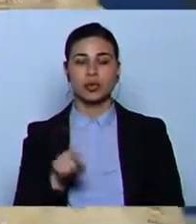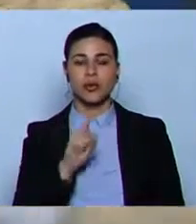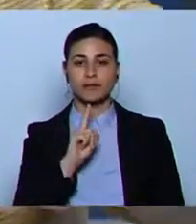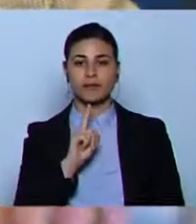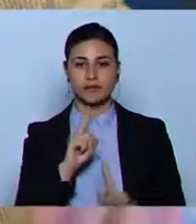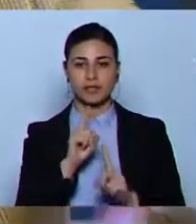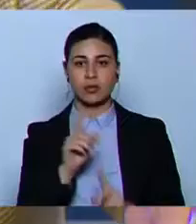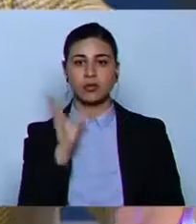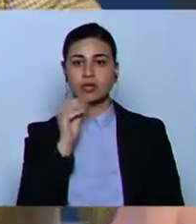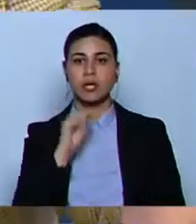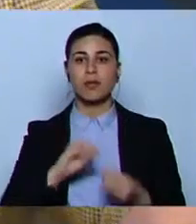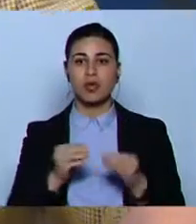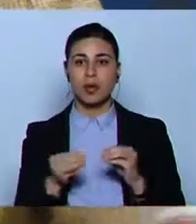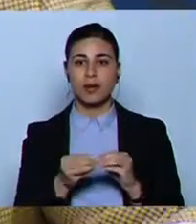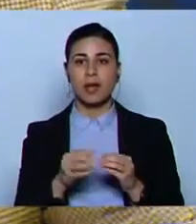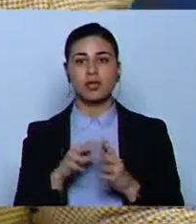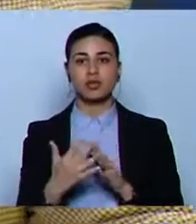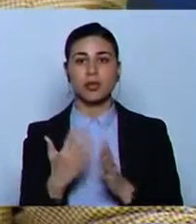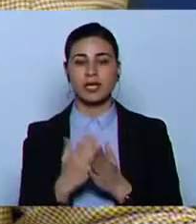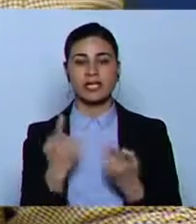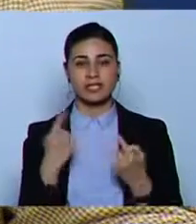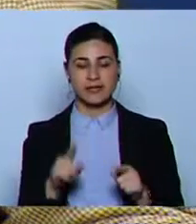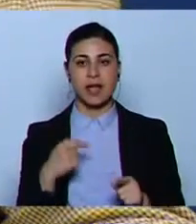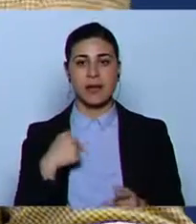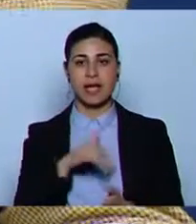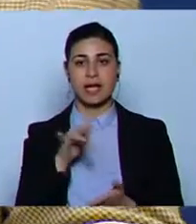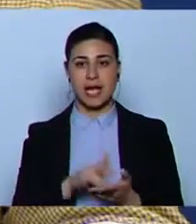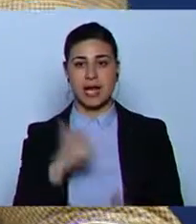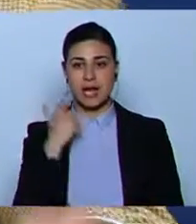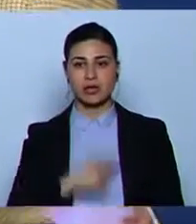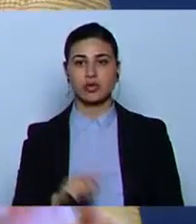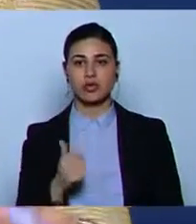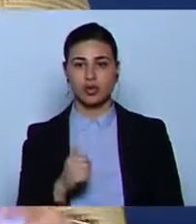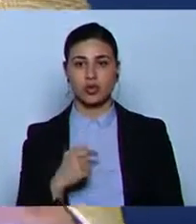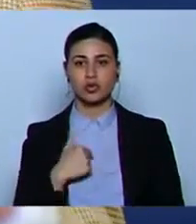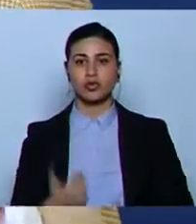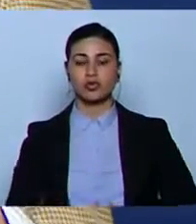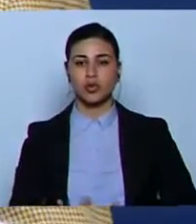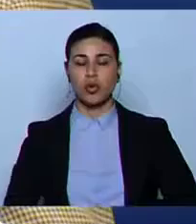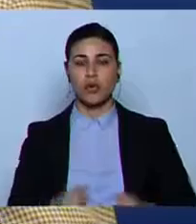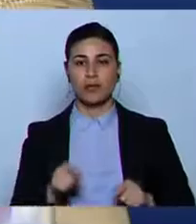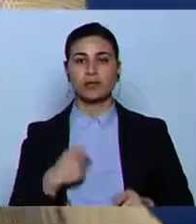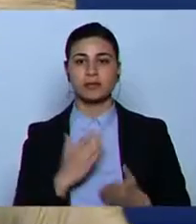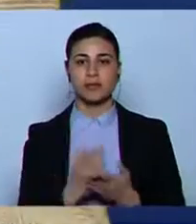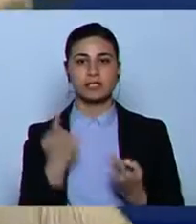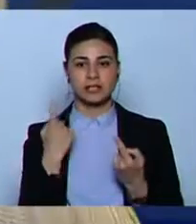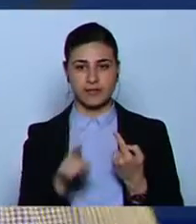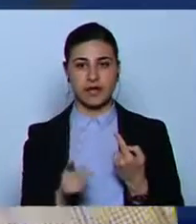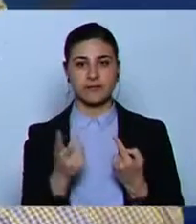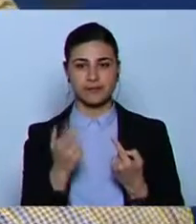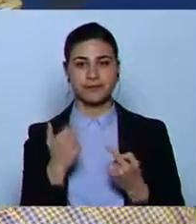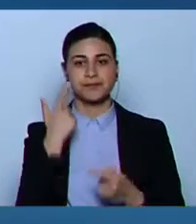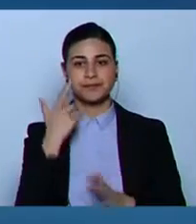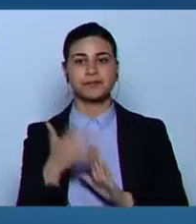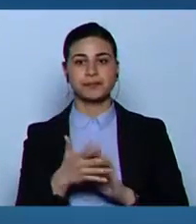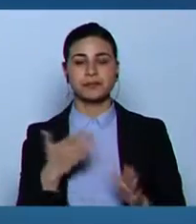ვისაუბროთ, როდესაც პრობლემა სოფელს უდგას სხვა. მე ქალაქის მოსახლეს, როგორც ქალაქში მცხოვრებს, მიდგას სხვა. გასაგებია, რომ